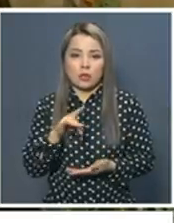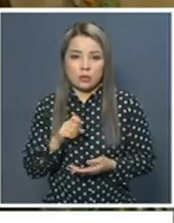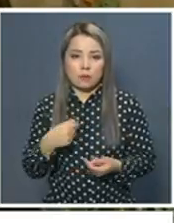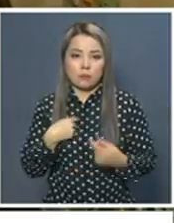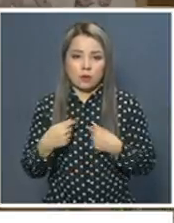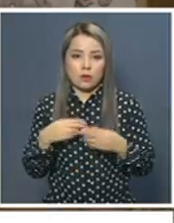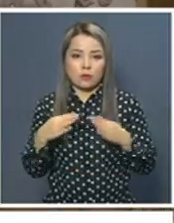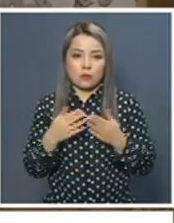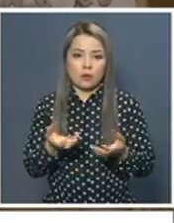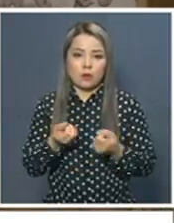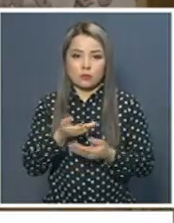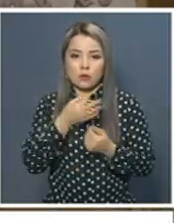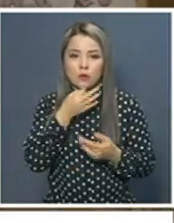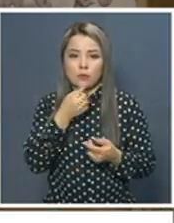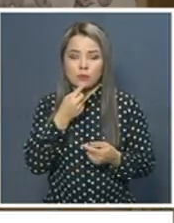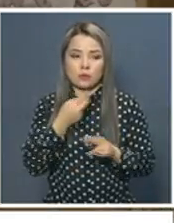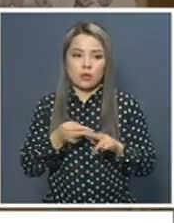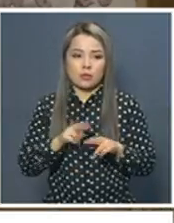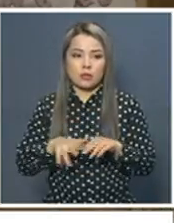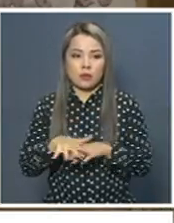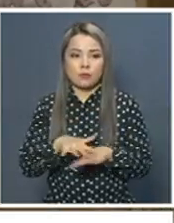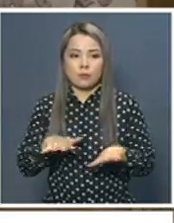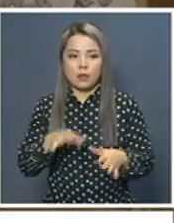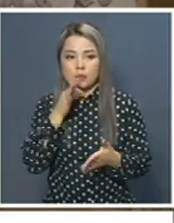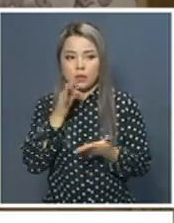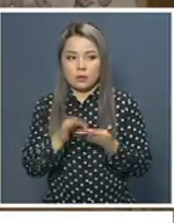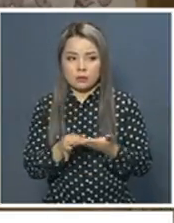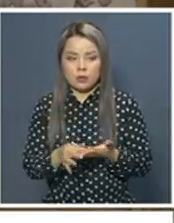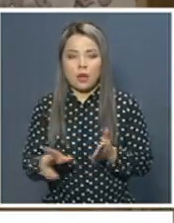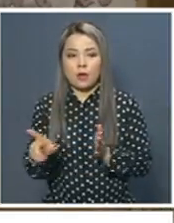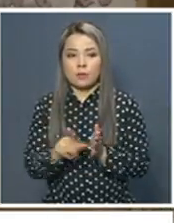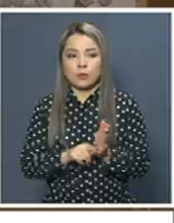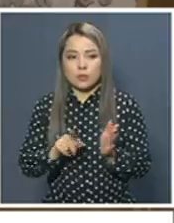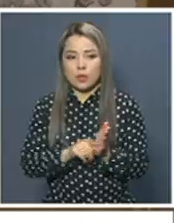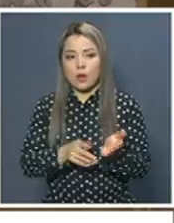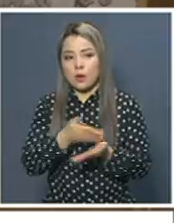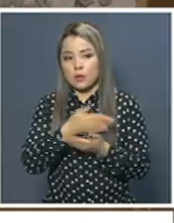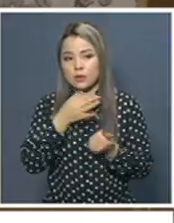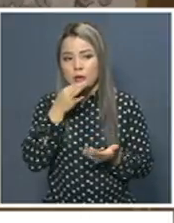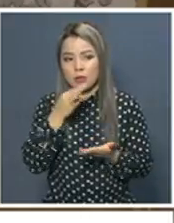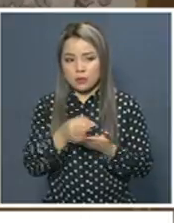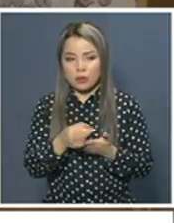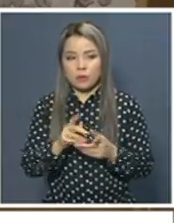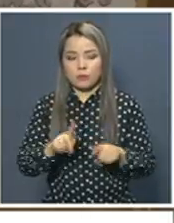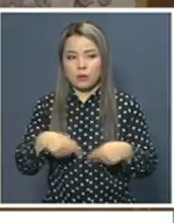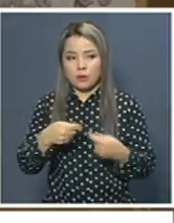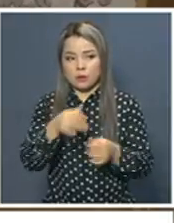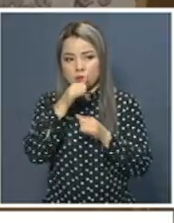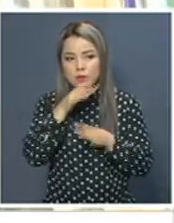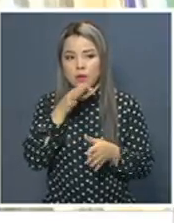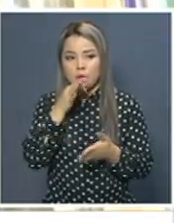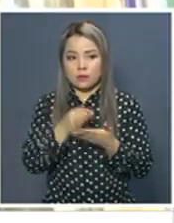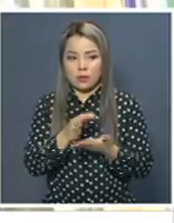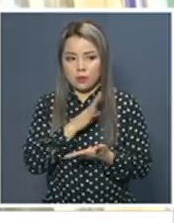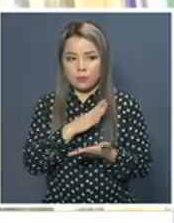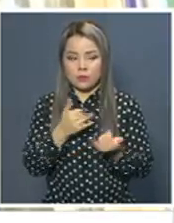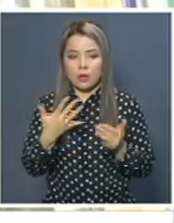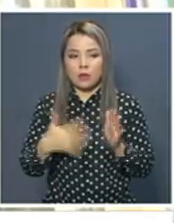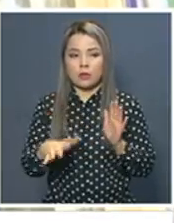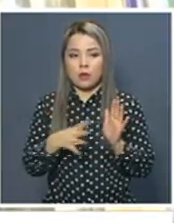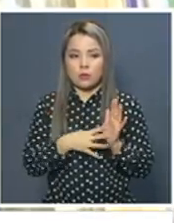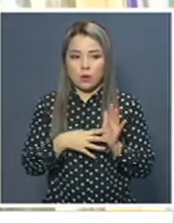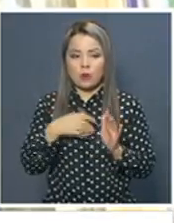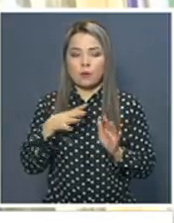баспана бұйырмады. Барған кезде маған айтты, сіз пенсионеріңіз жоқ. Сізге бір жыл берілмейді деп сөйтеді.